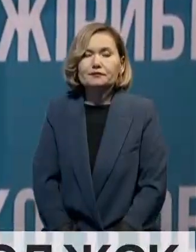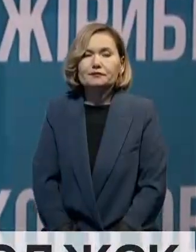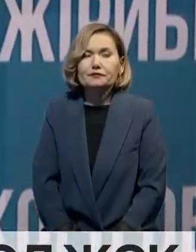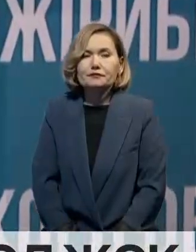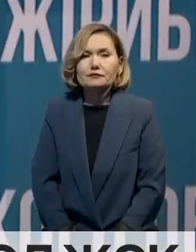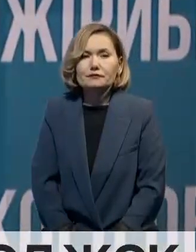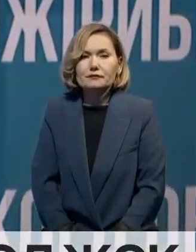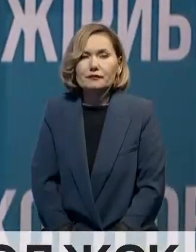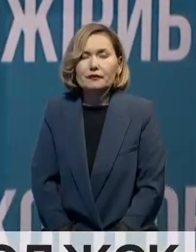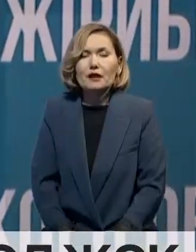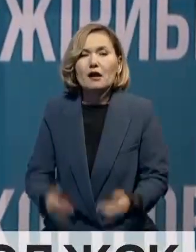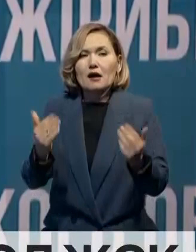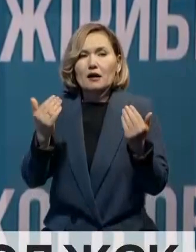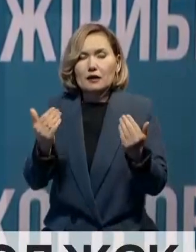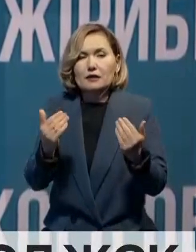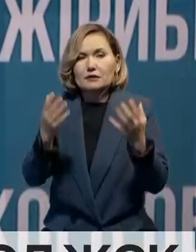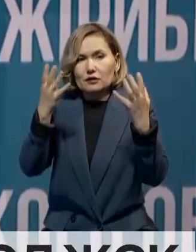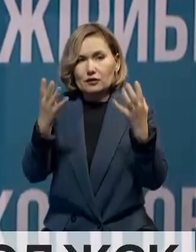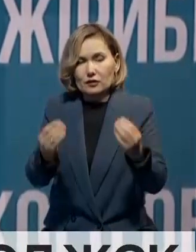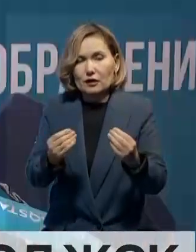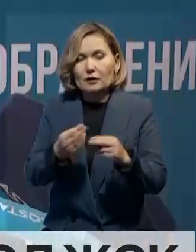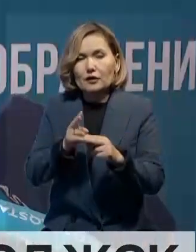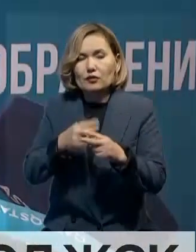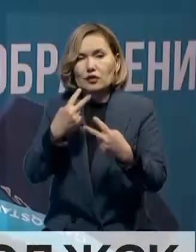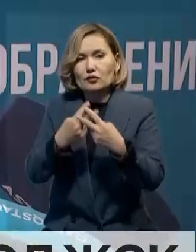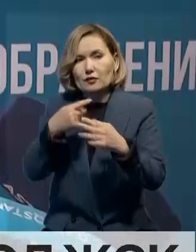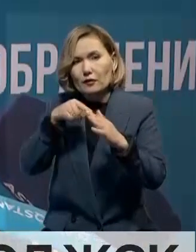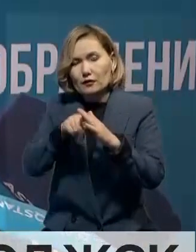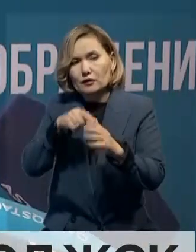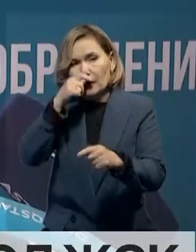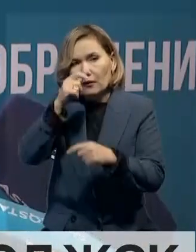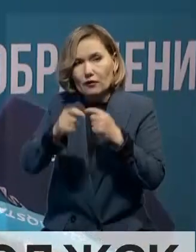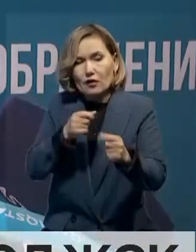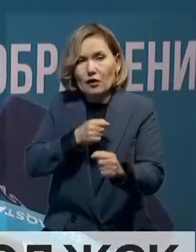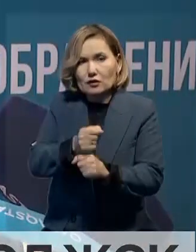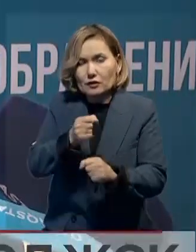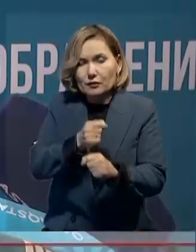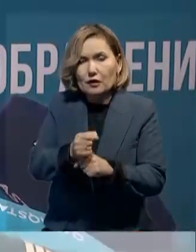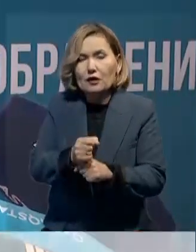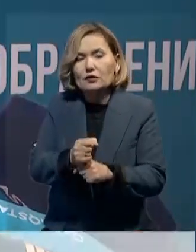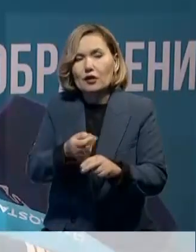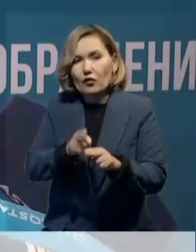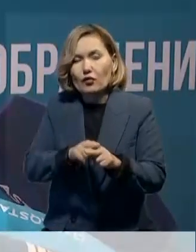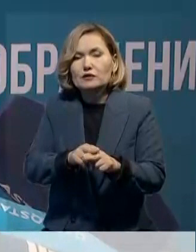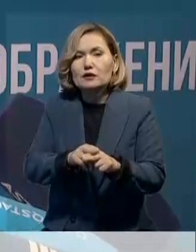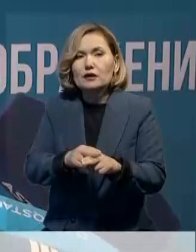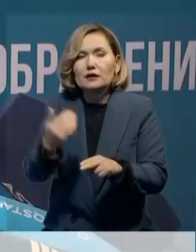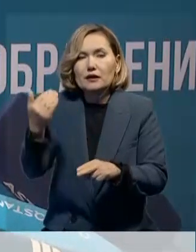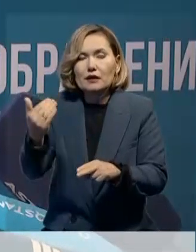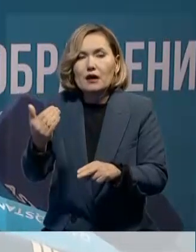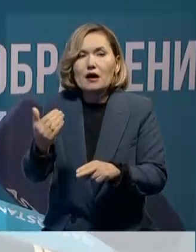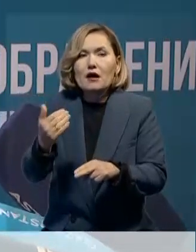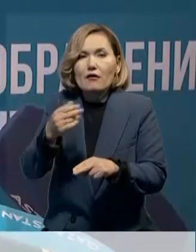Қылмыстық өндіріс бізде бар қазіргі таңда азаптауға қатысты. Сонымен қатар қазіргі өздеріңізді арызданушылардың